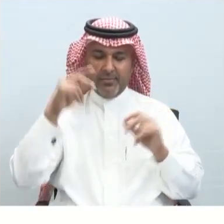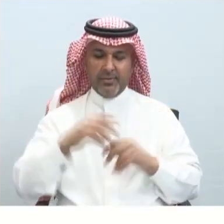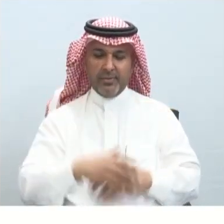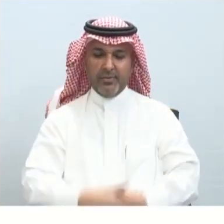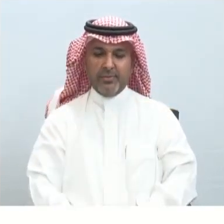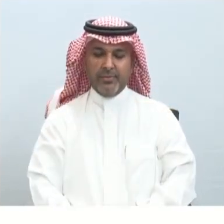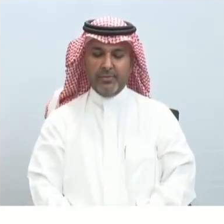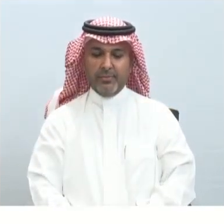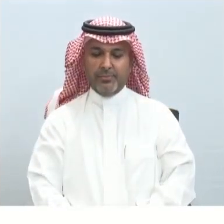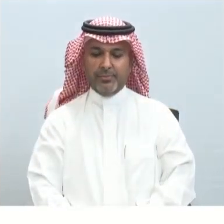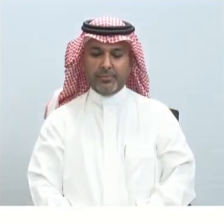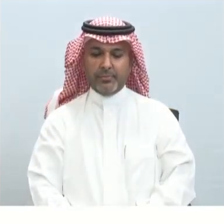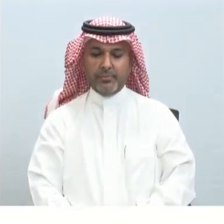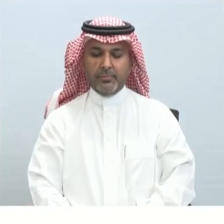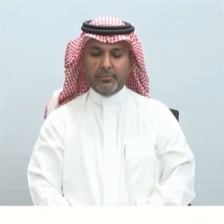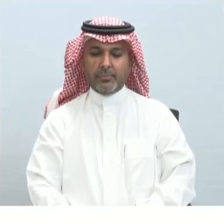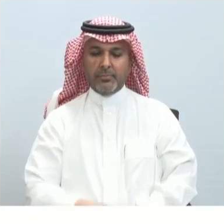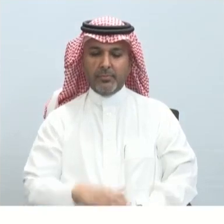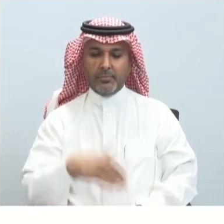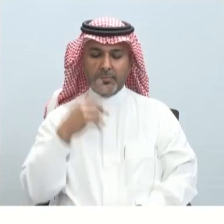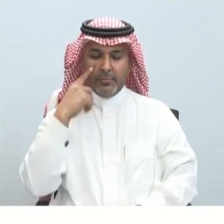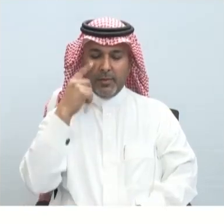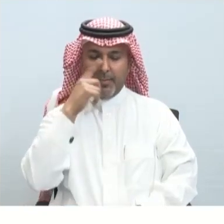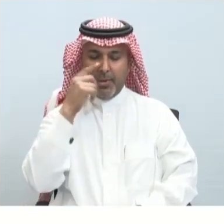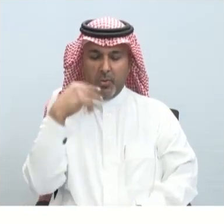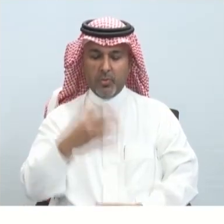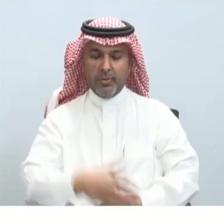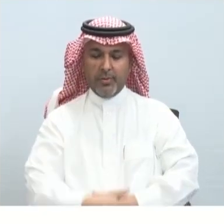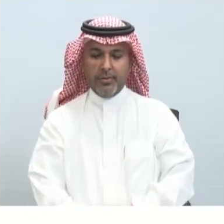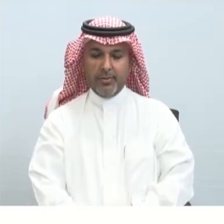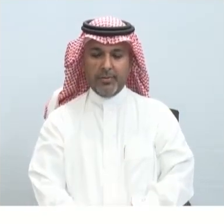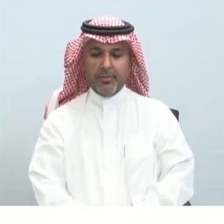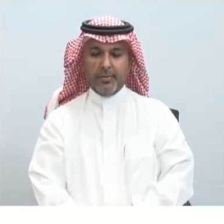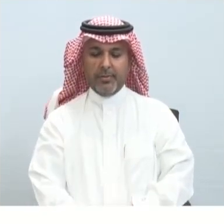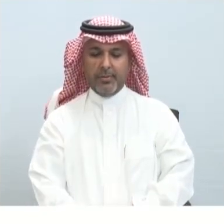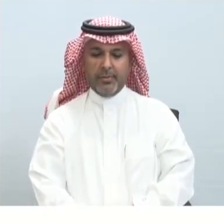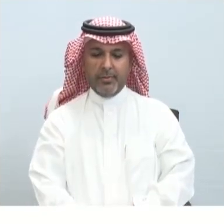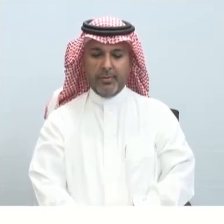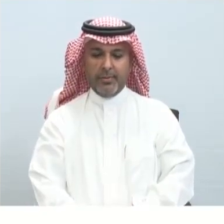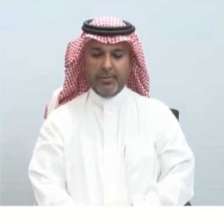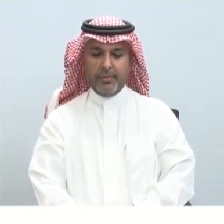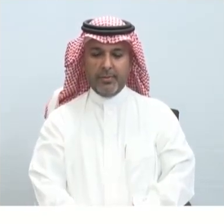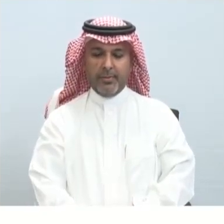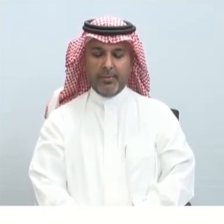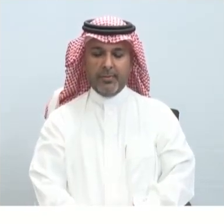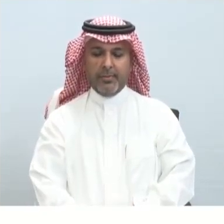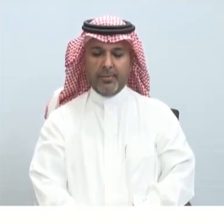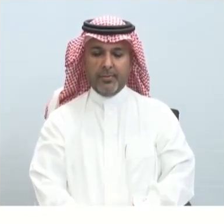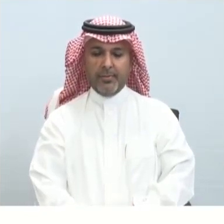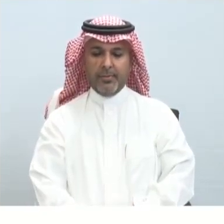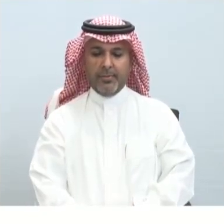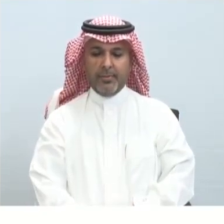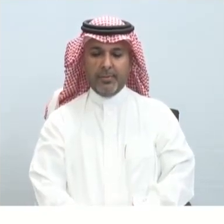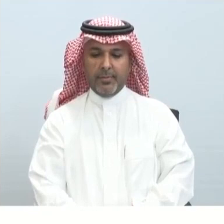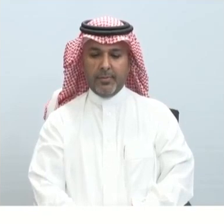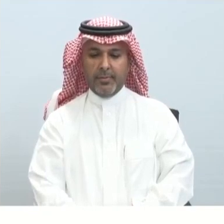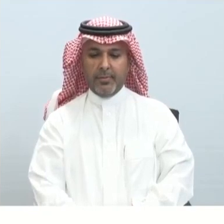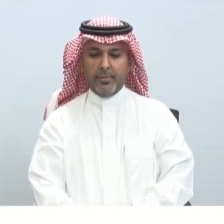متطابقتين كذلك اخذنا من الحالات حاله اللي هي سميناها